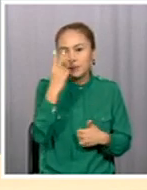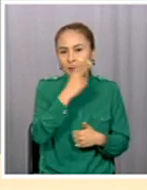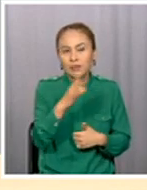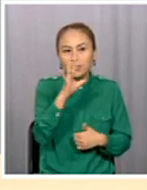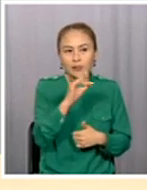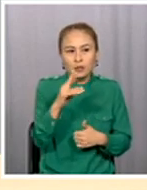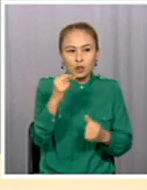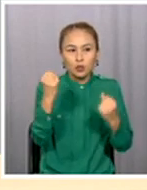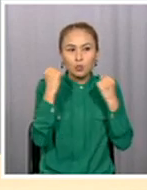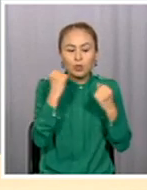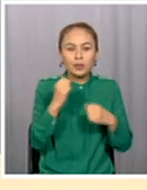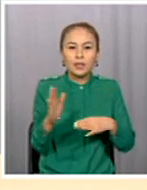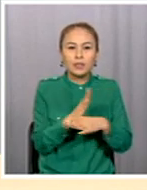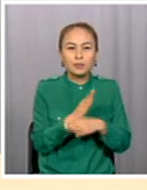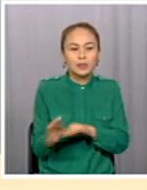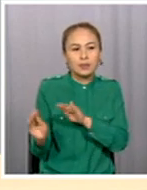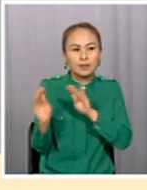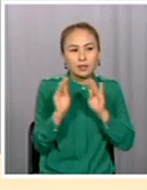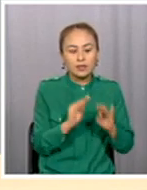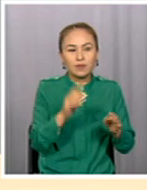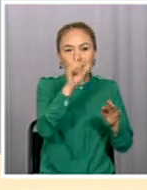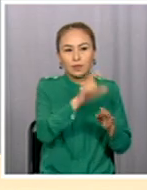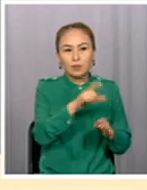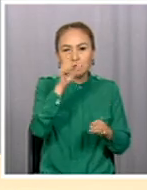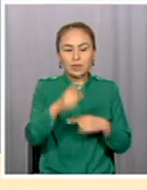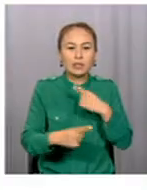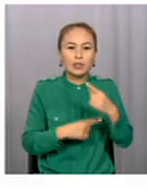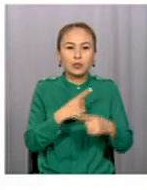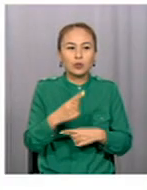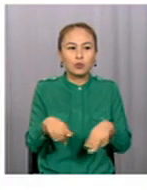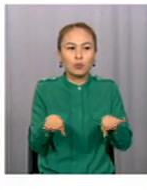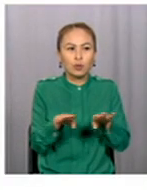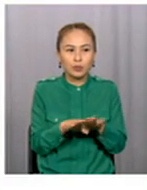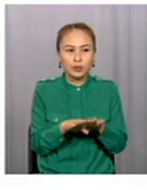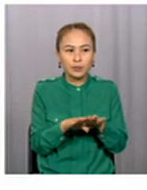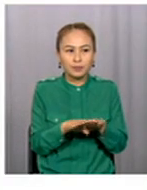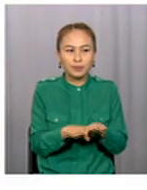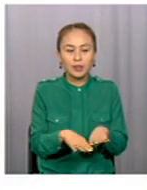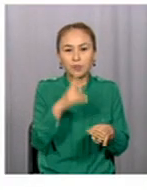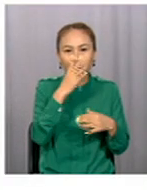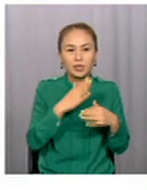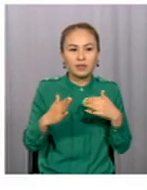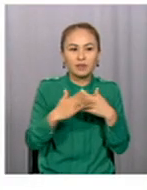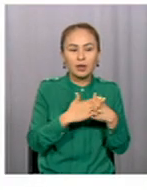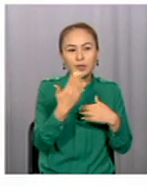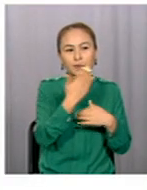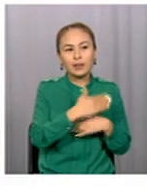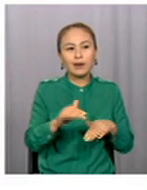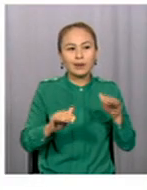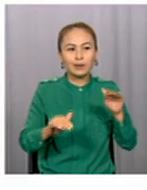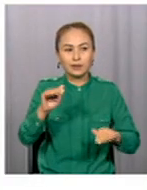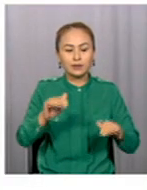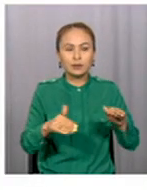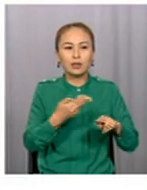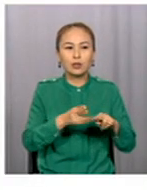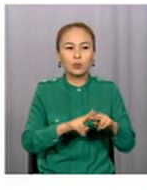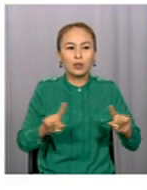спорта разместились в таблице следующим образом. Перед вами, ребята, рейтинг